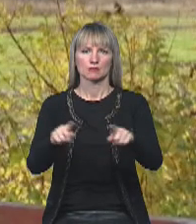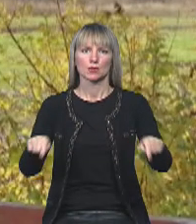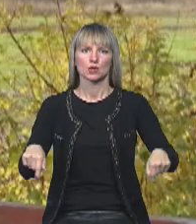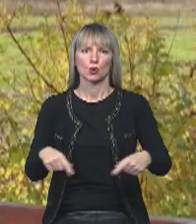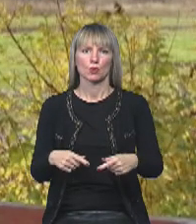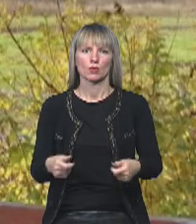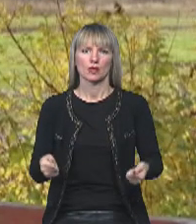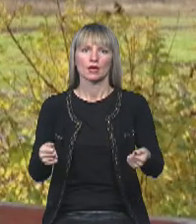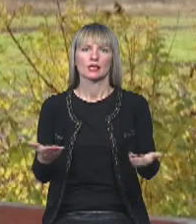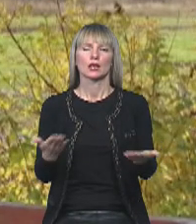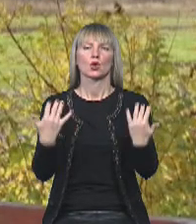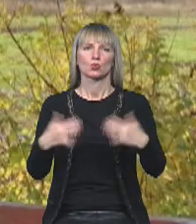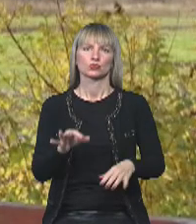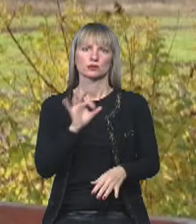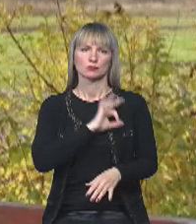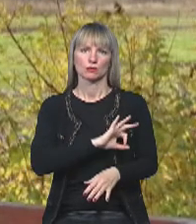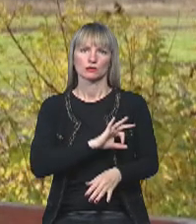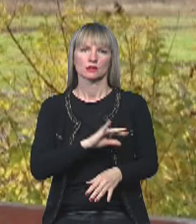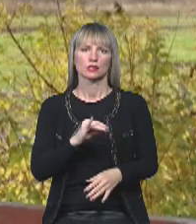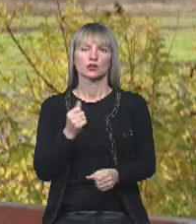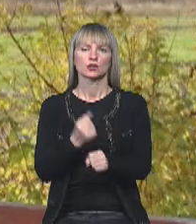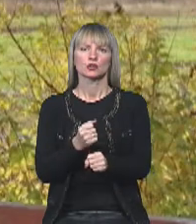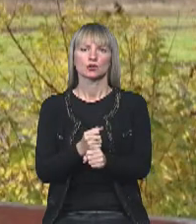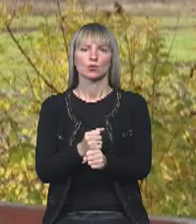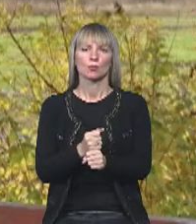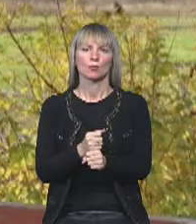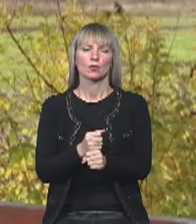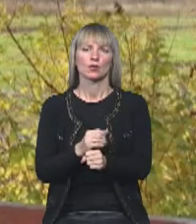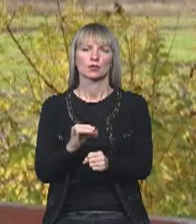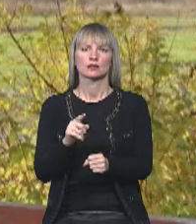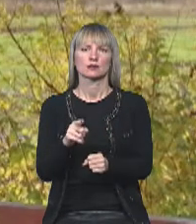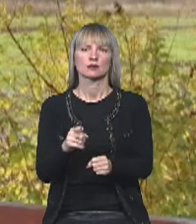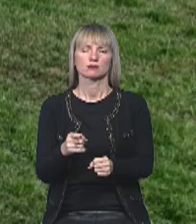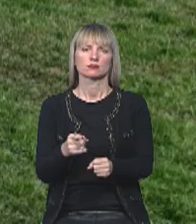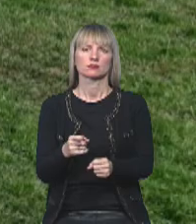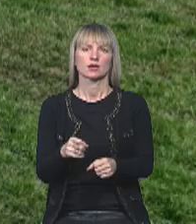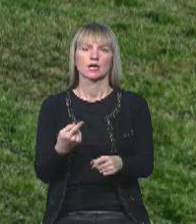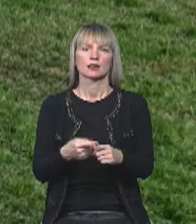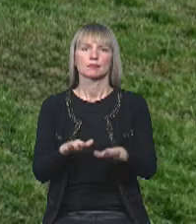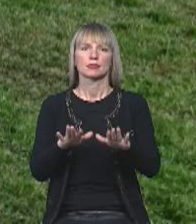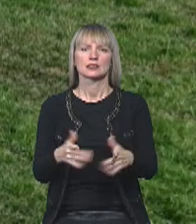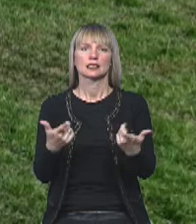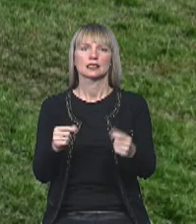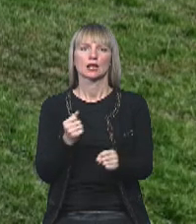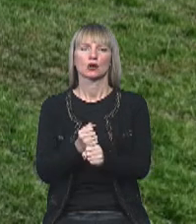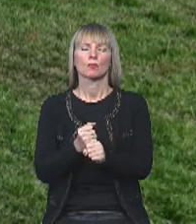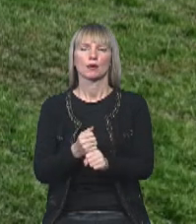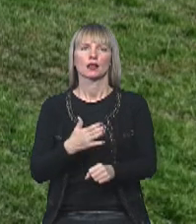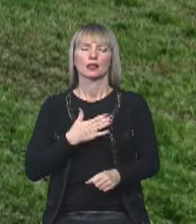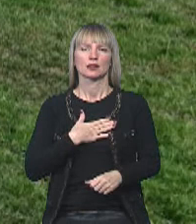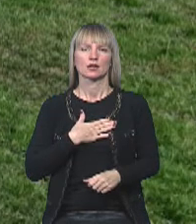вже використалися. Ага, і зробили з них крісельця. І ми з них робили місяць, так. Угу, як кафешечка. Це місця, де робили наші